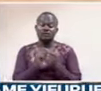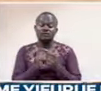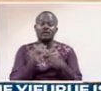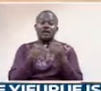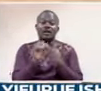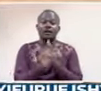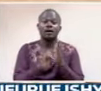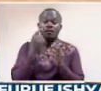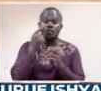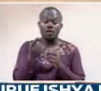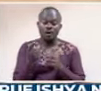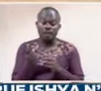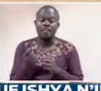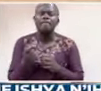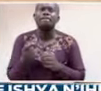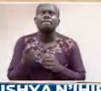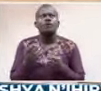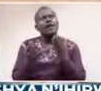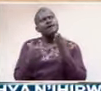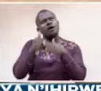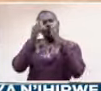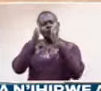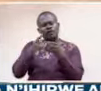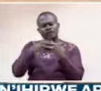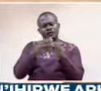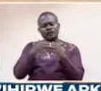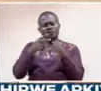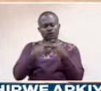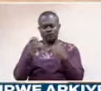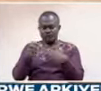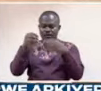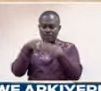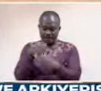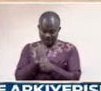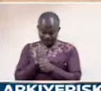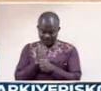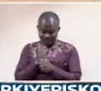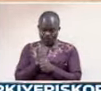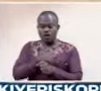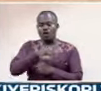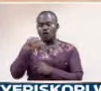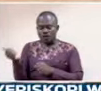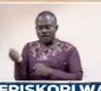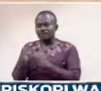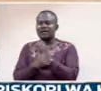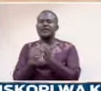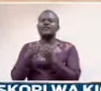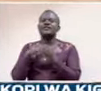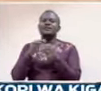nka karere usanga umuntu ufite amanota 70 bamuhaya akazi, undi mu kandi karere afite